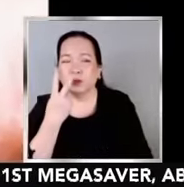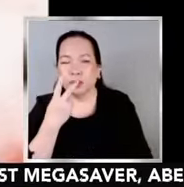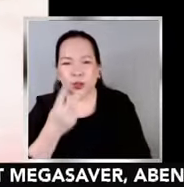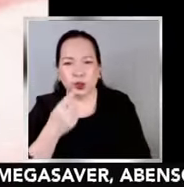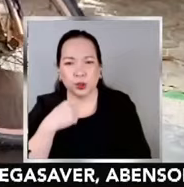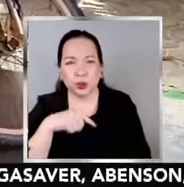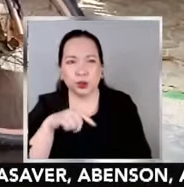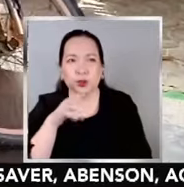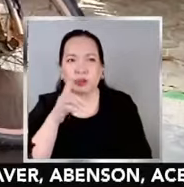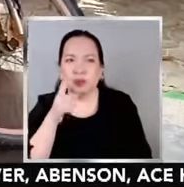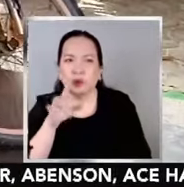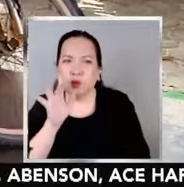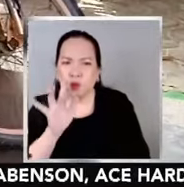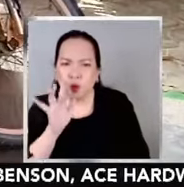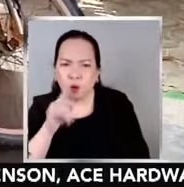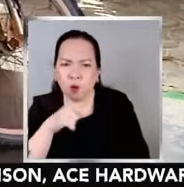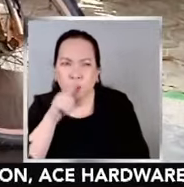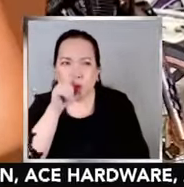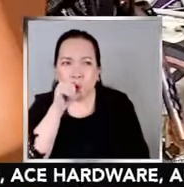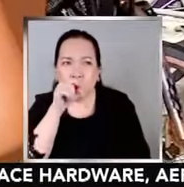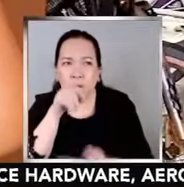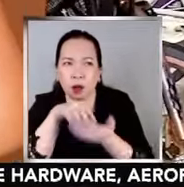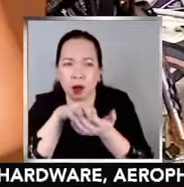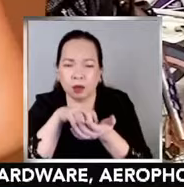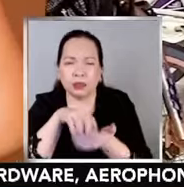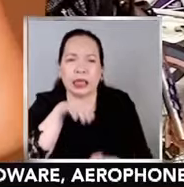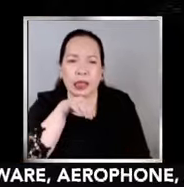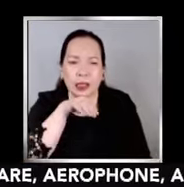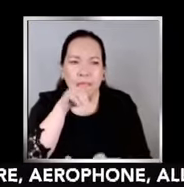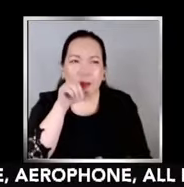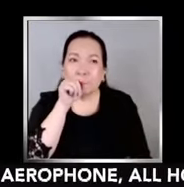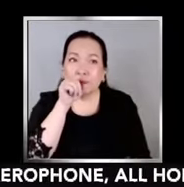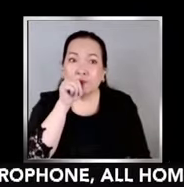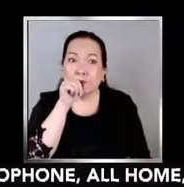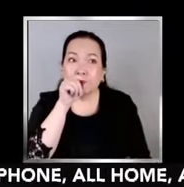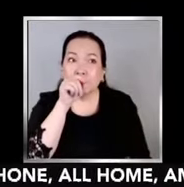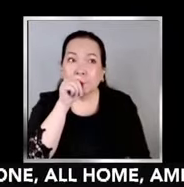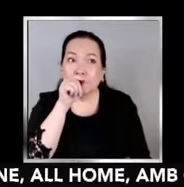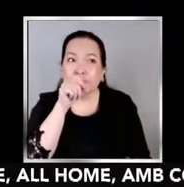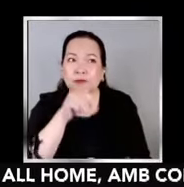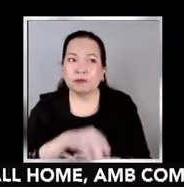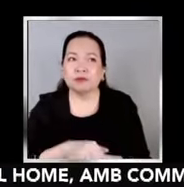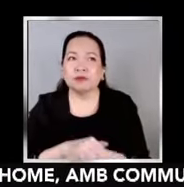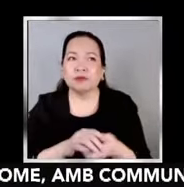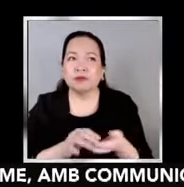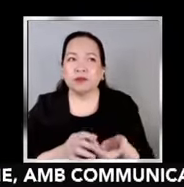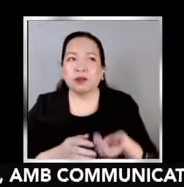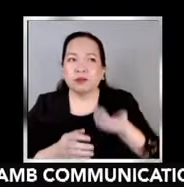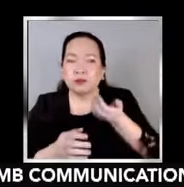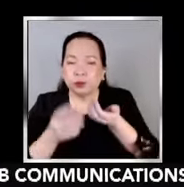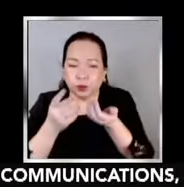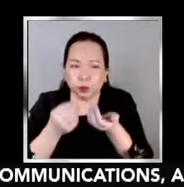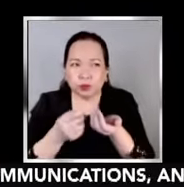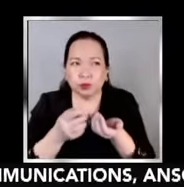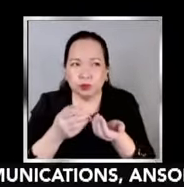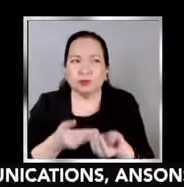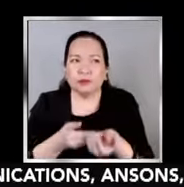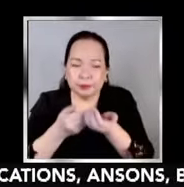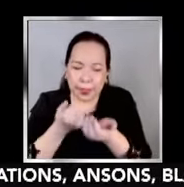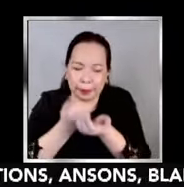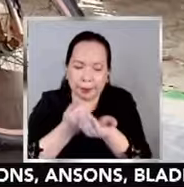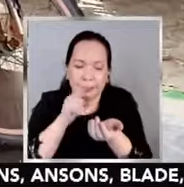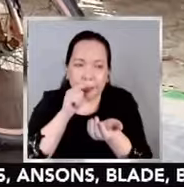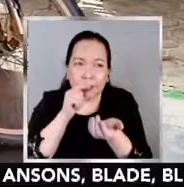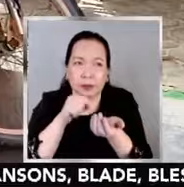sa init ng panahon. Bigla kong bumagsak sa harapan namin. Hinihingal po yung ibon. Kaya ang magkasintahan, hindi raw nag-atubiling tulungan ng ibon. Painamin natin